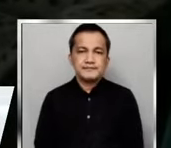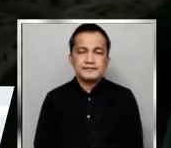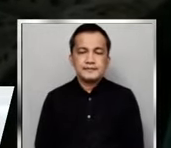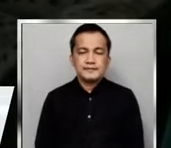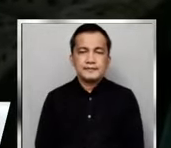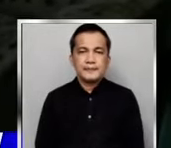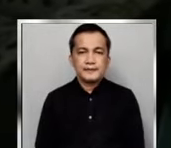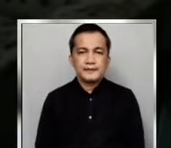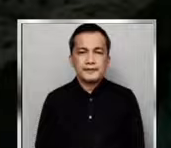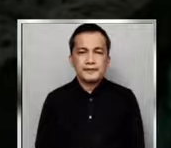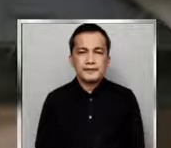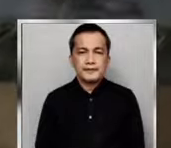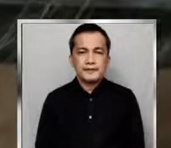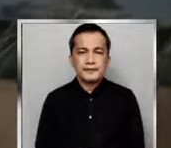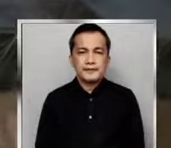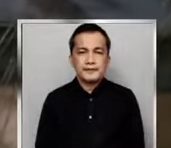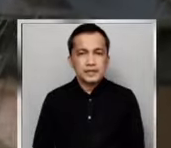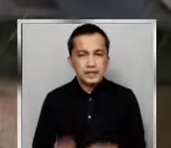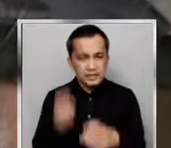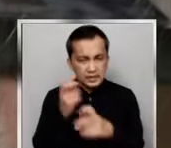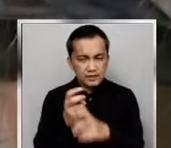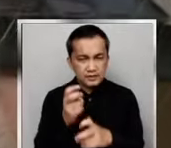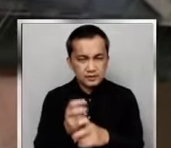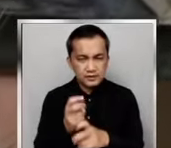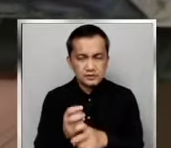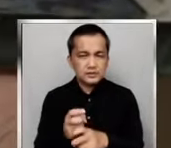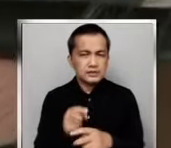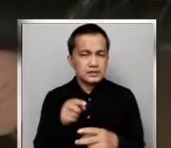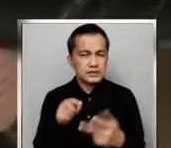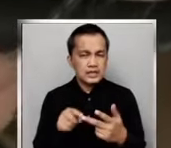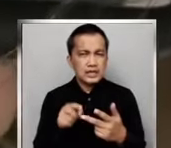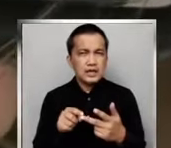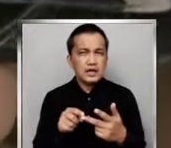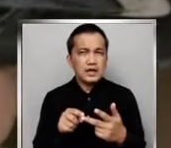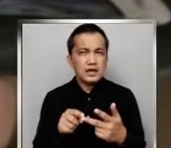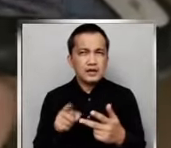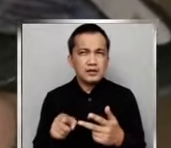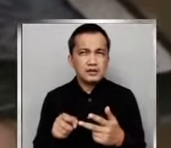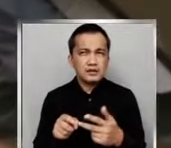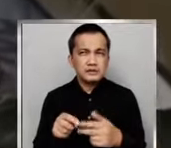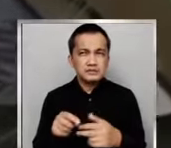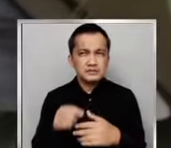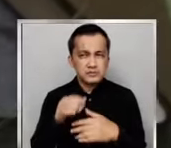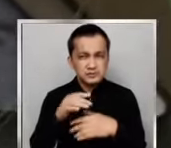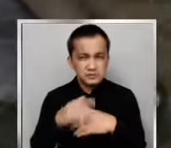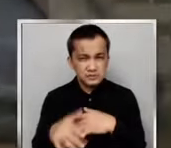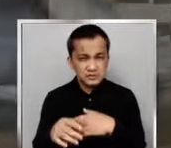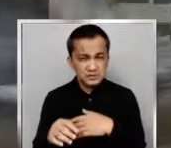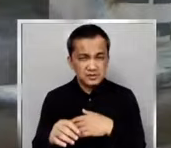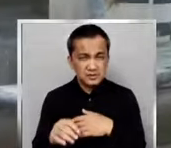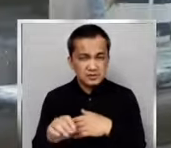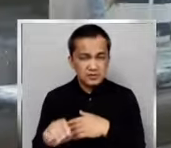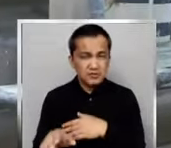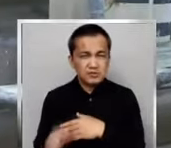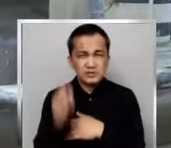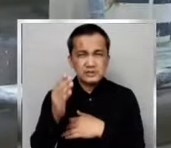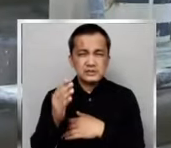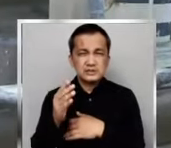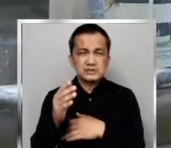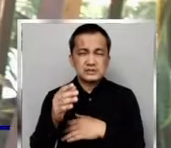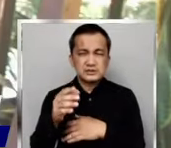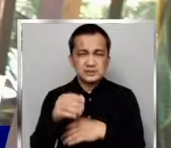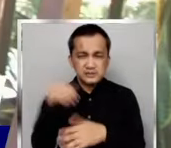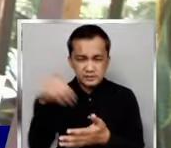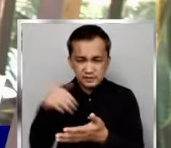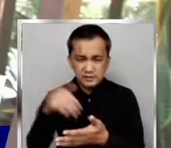siya hirap at halos abutin na rin daw kasi siya ng madaling araw sa kanyang pag-aral pinipicturan po yung